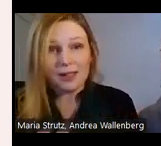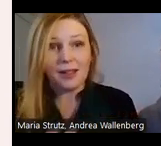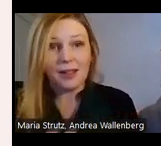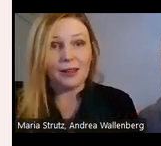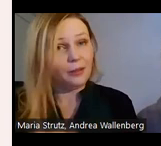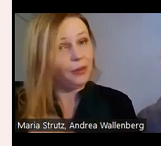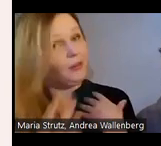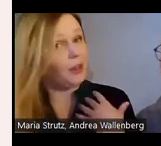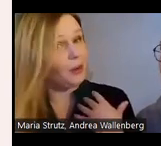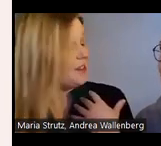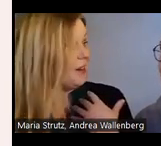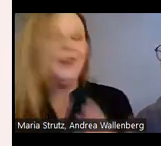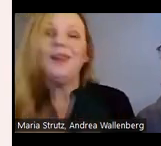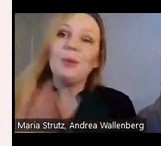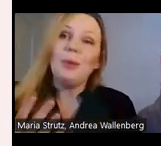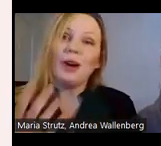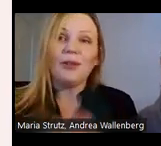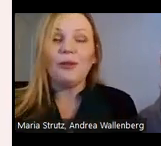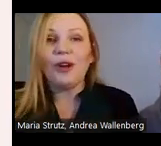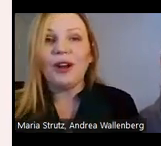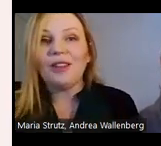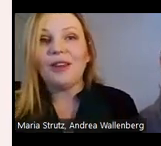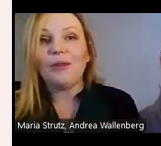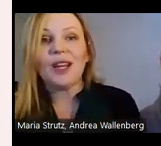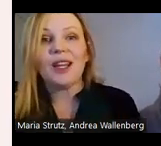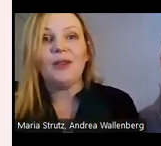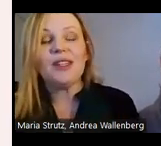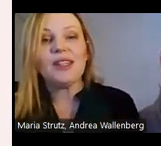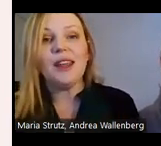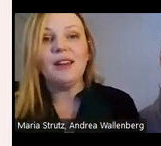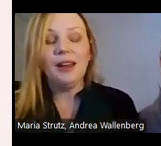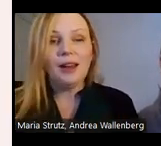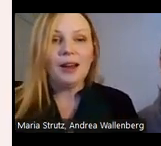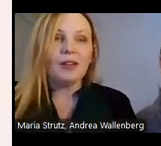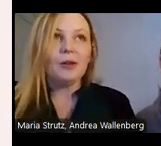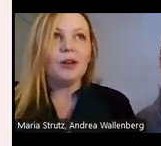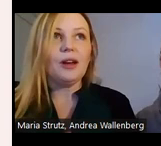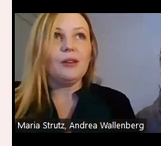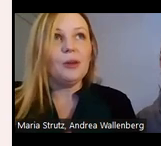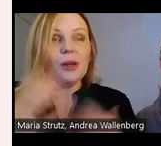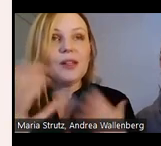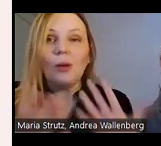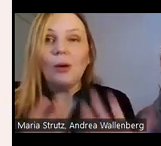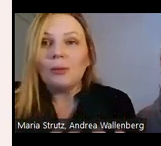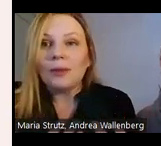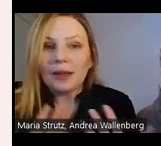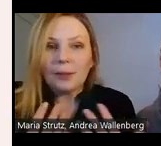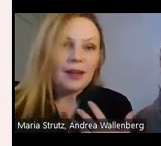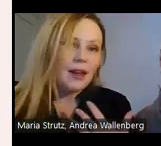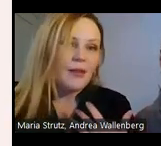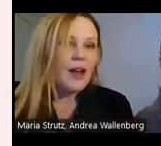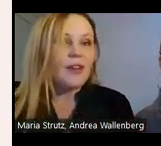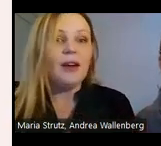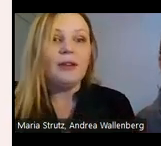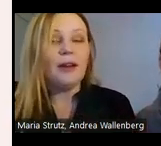med gester, till att vi använder gester med barnet för att förstärka det vi säger. Att kunna turas om, att